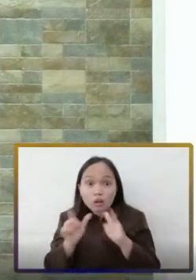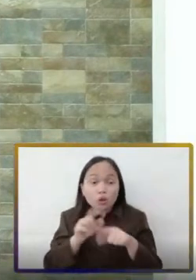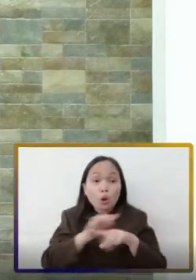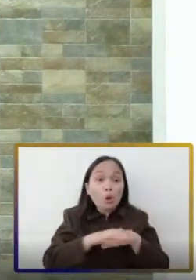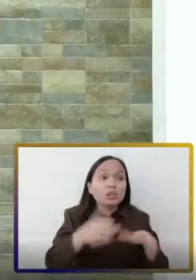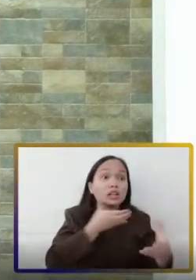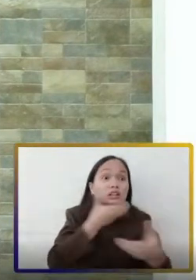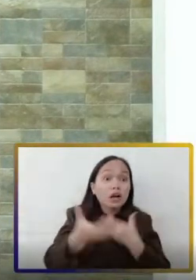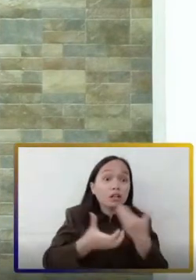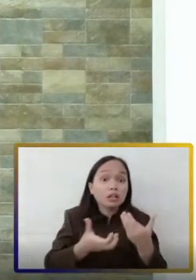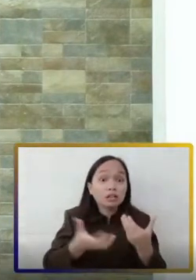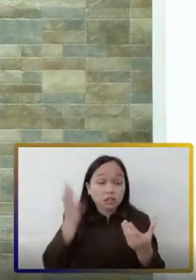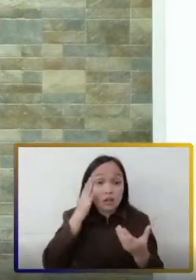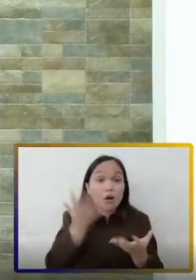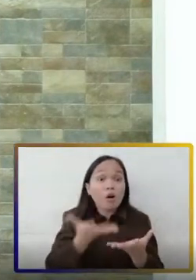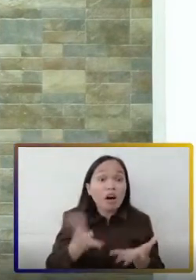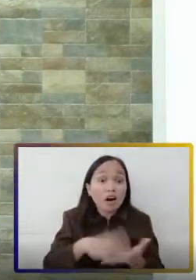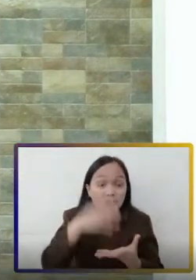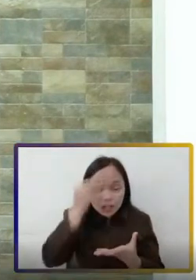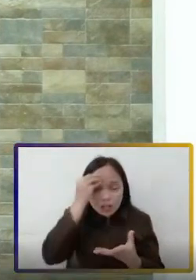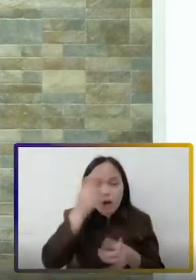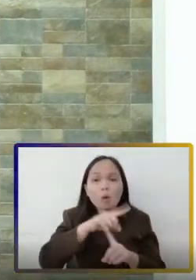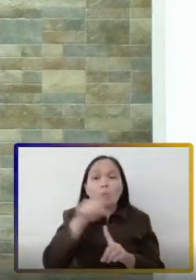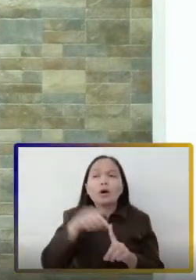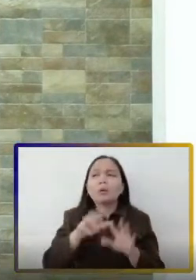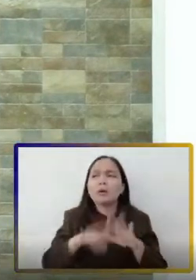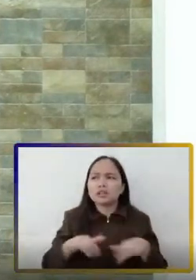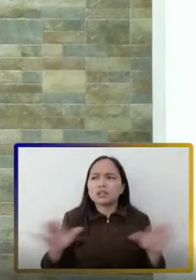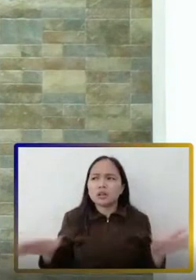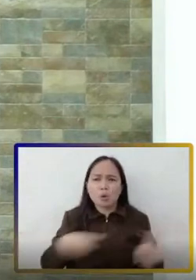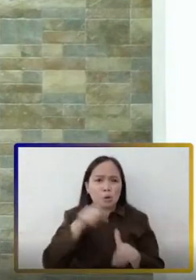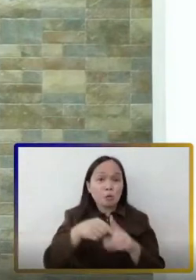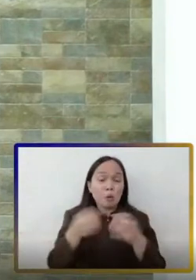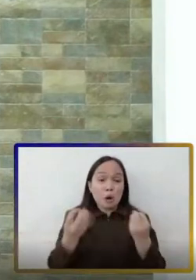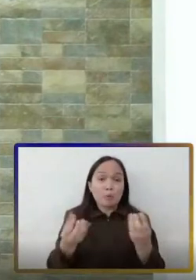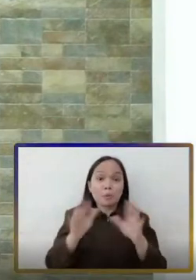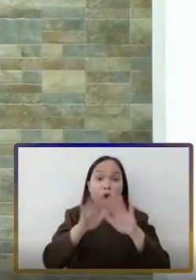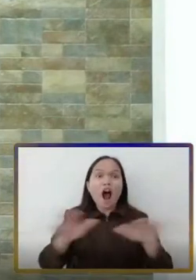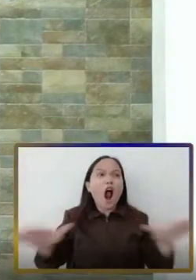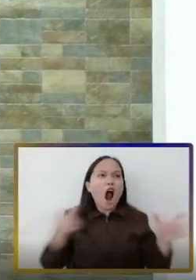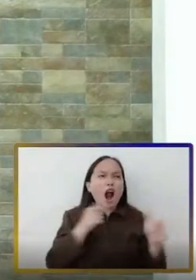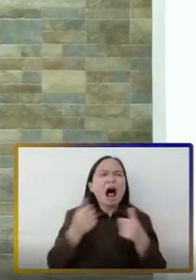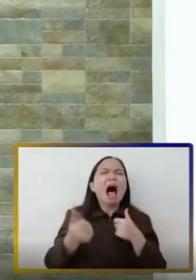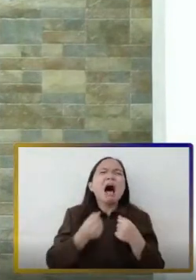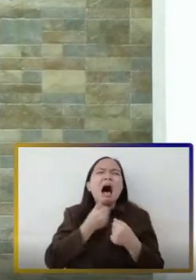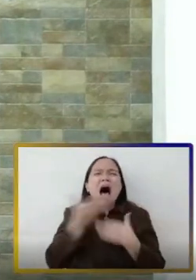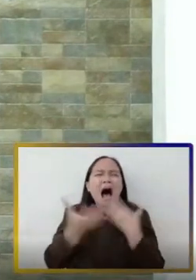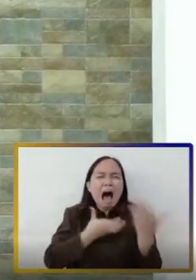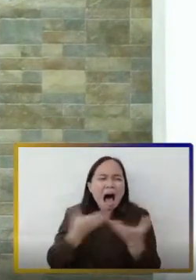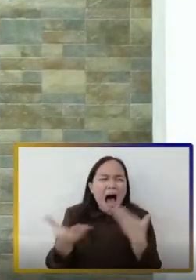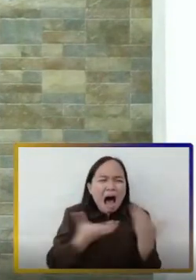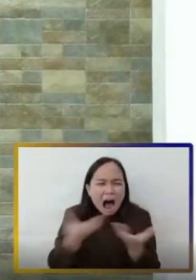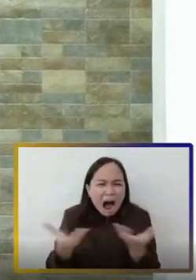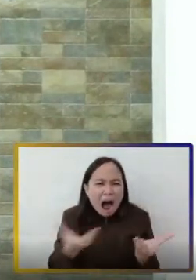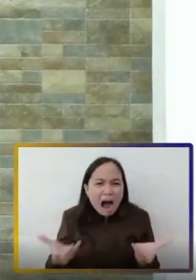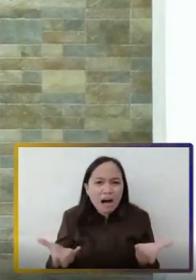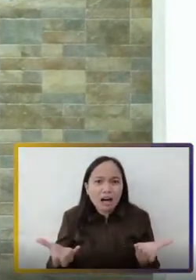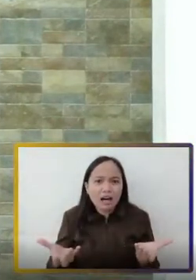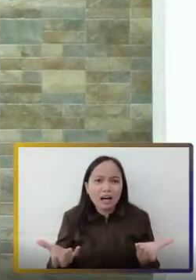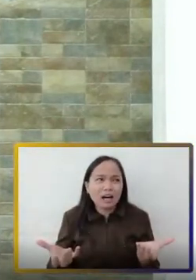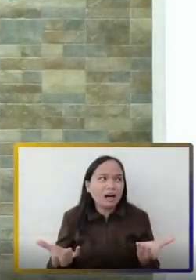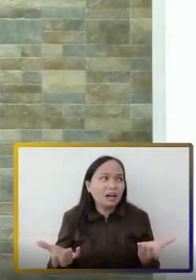saan mo natutunan yan? Nung bata ka pa, nasa dami ng tao, bigla lang, wah!